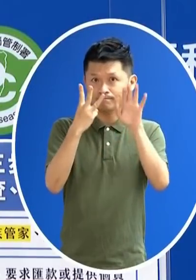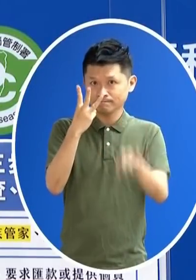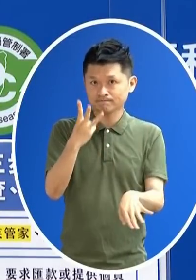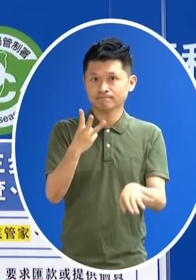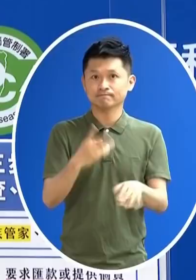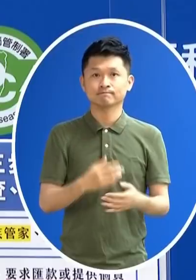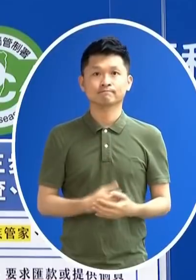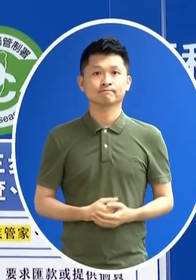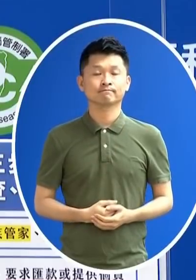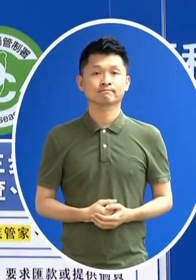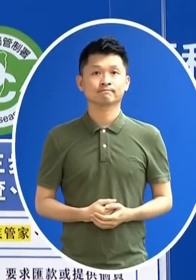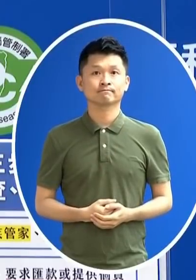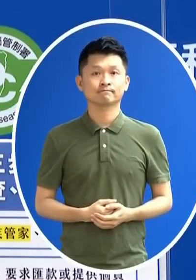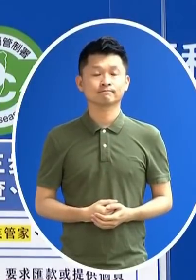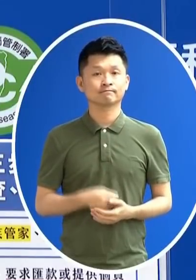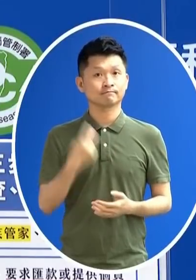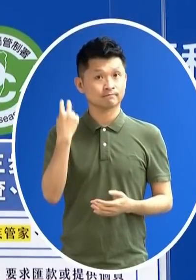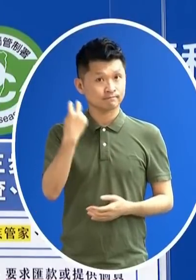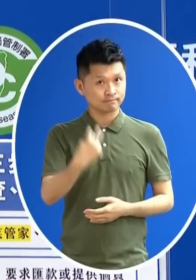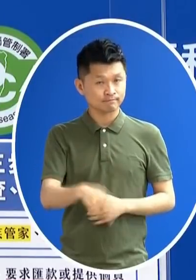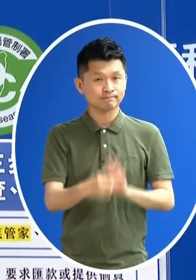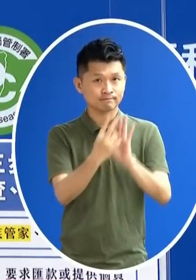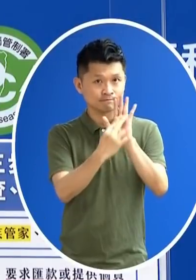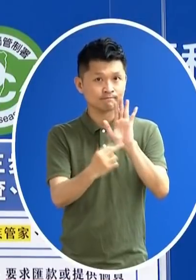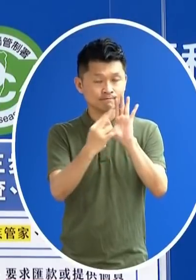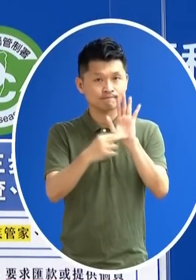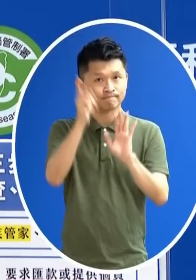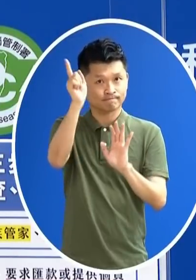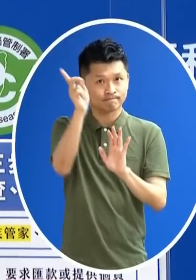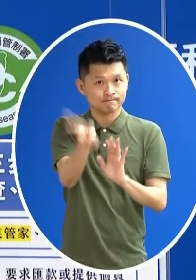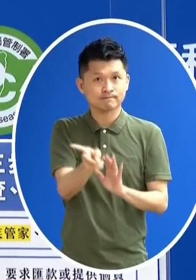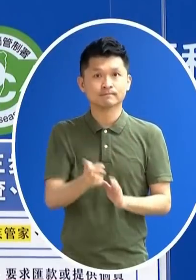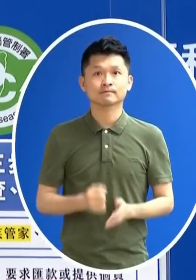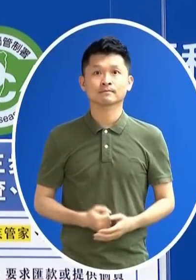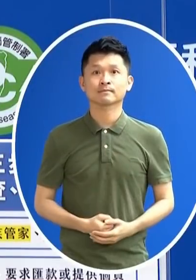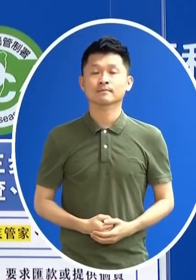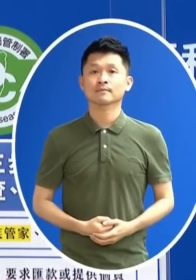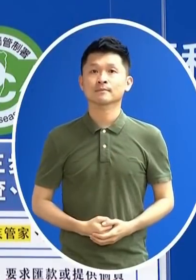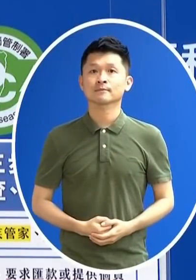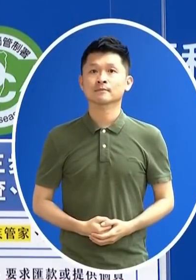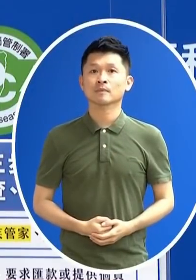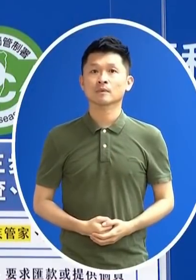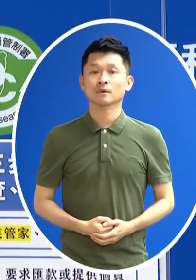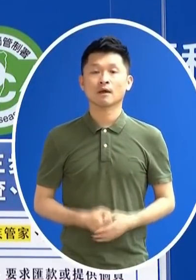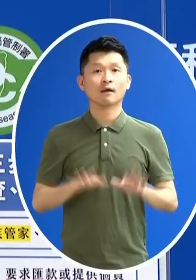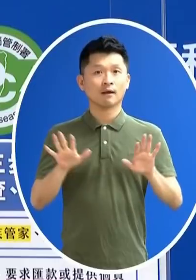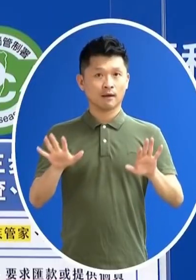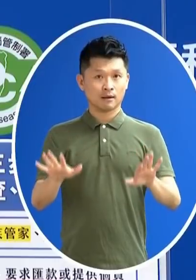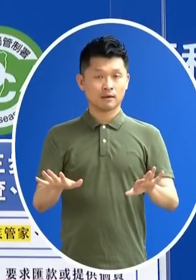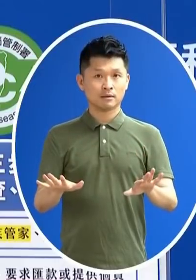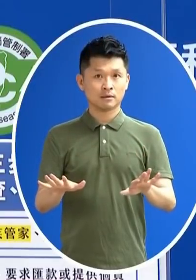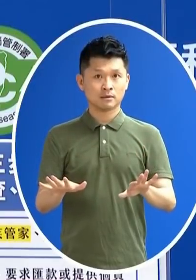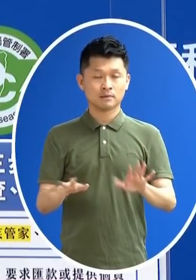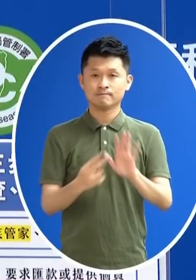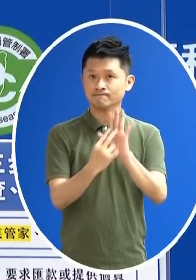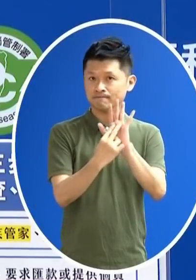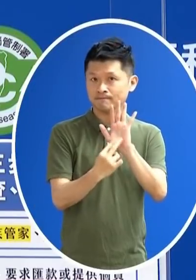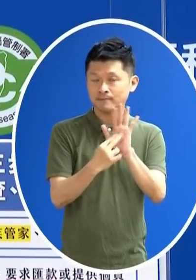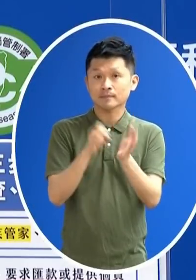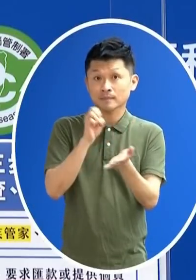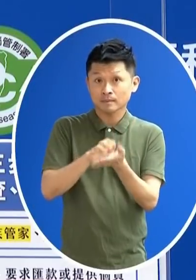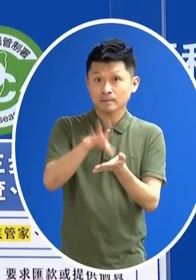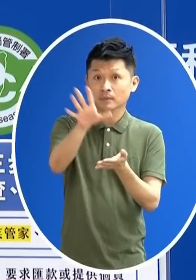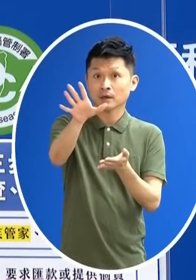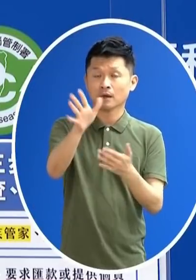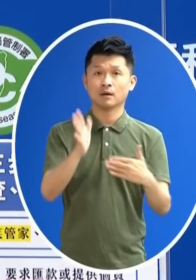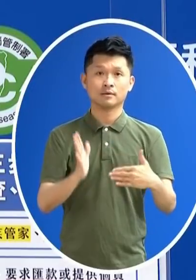齁。所以这个再次的特别跟大家来做重申。好，今天跟大家说明跟报